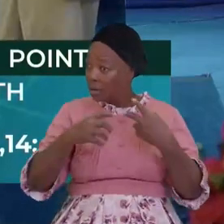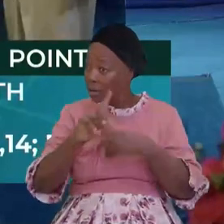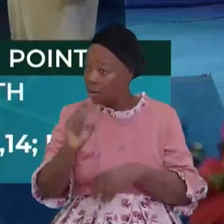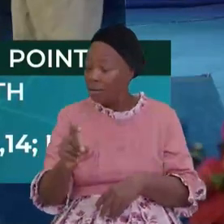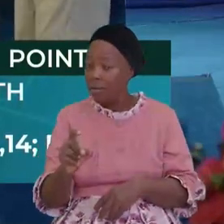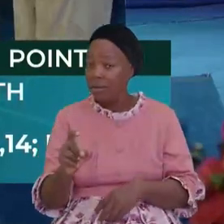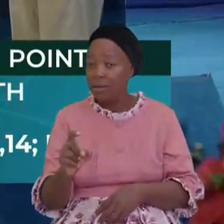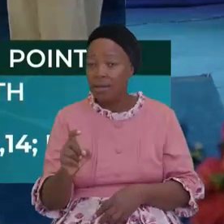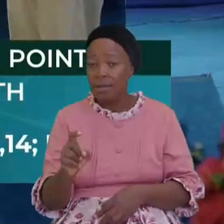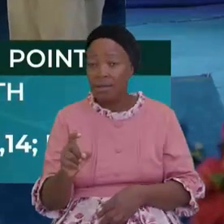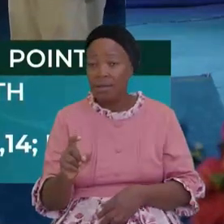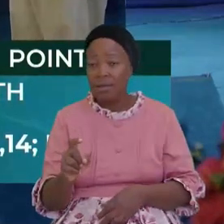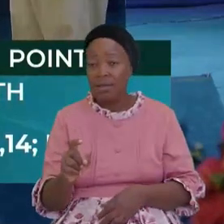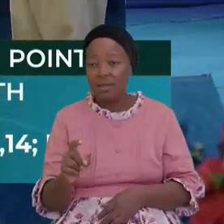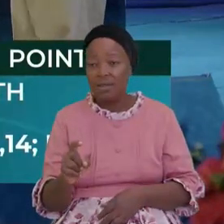Dieu en colère.